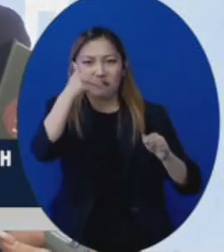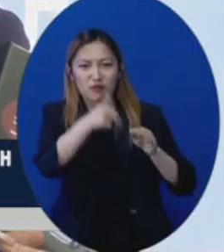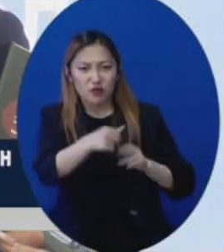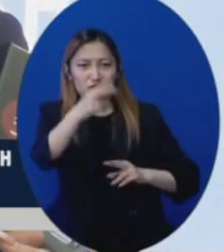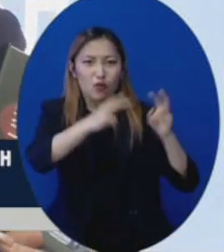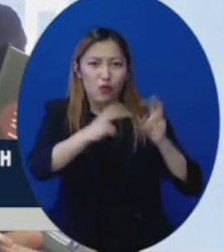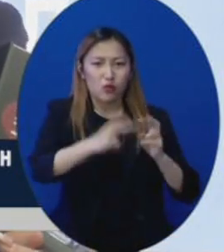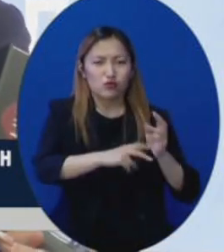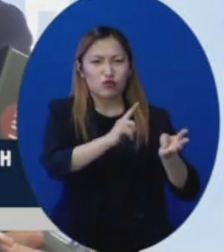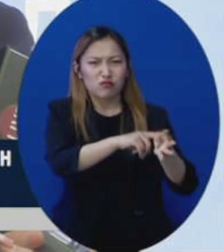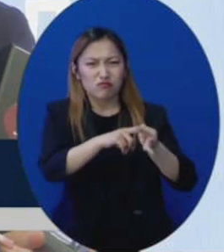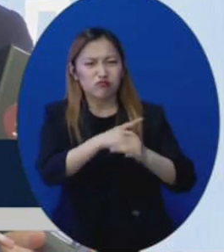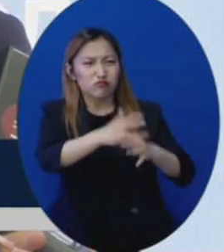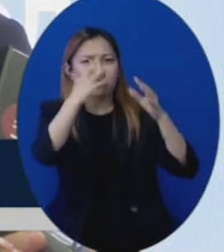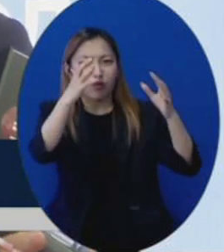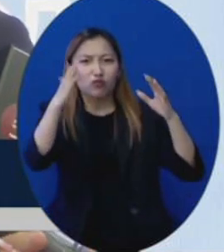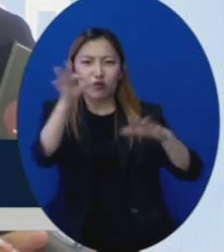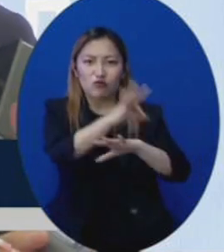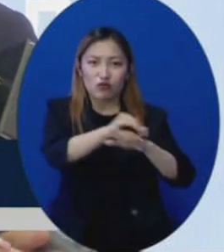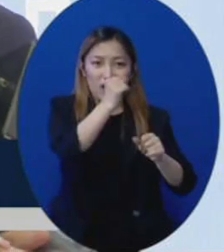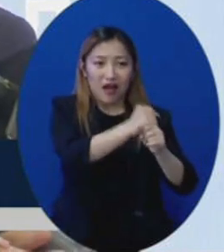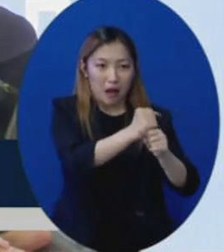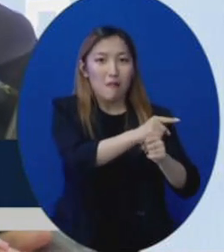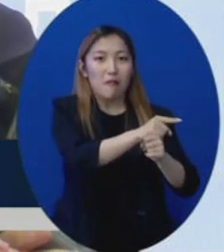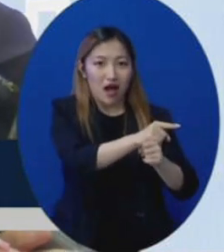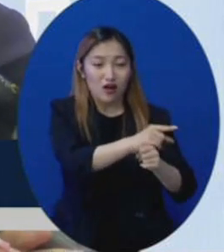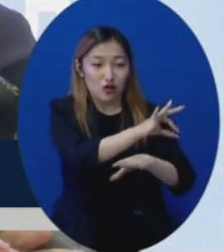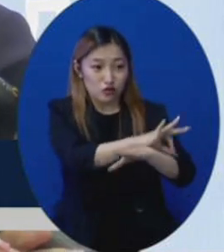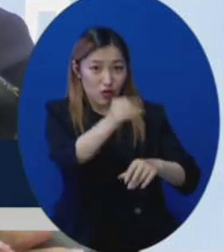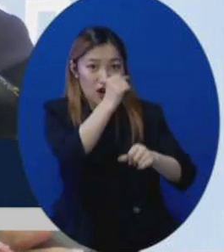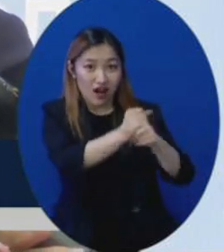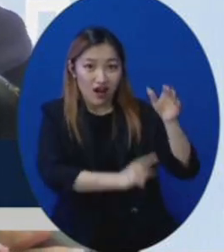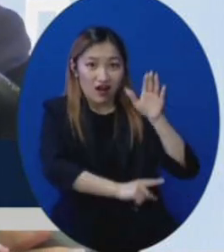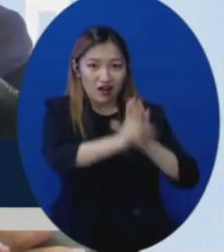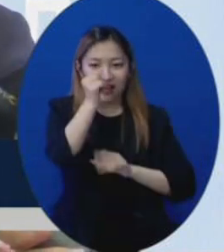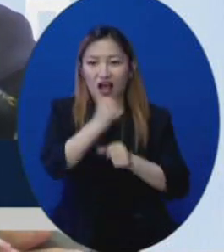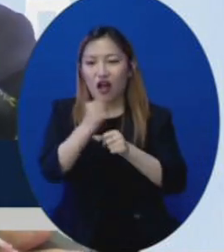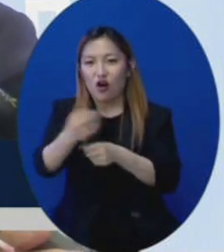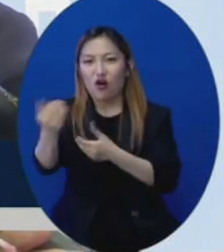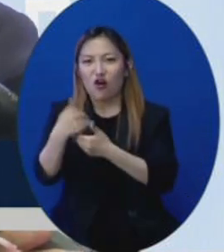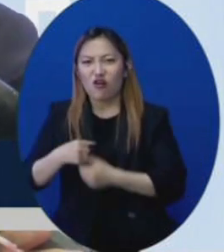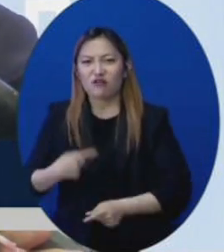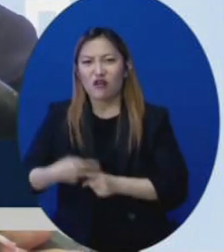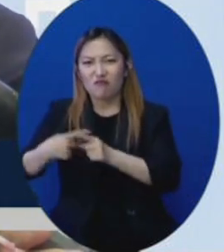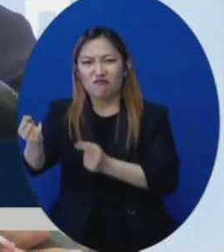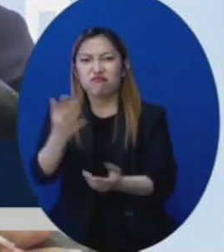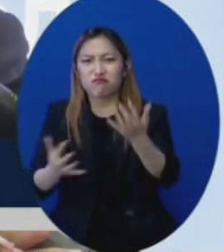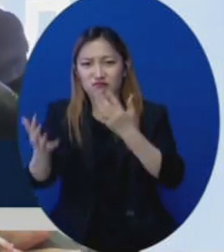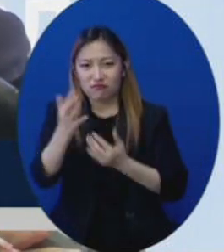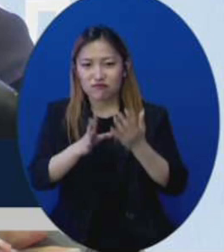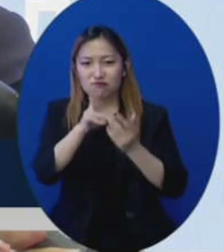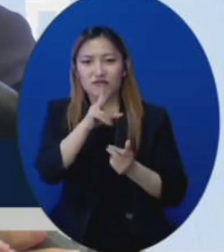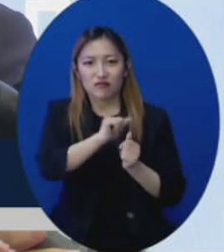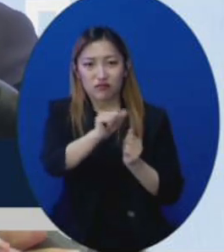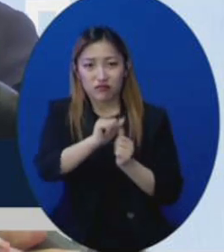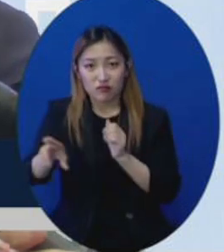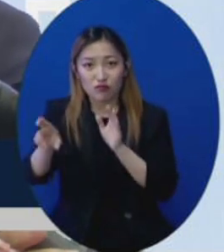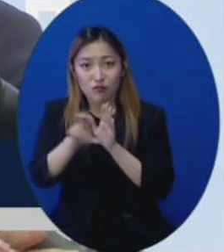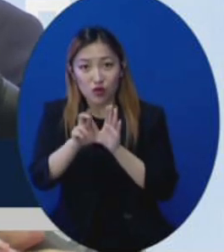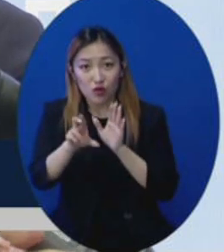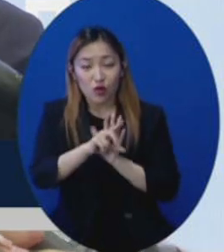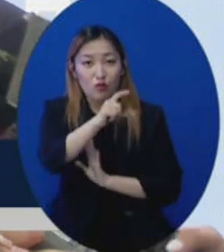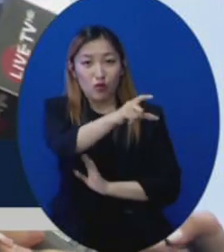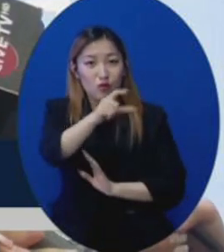байгуулалтууд өрнөж байгаа. Үүнийгээ дагаад ажлын байр ихээр нэмэгдэх хандлагатай байна. Дээрэс нь орон нутгийн маань иргэд олон төмөр